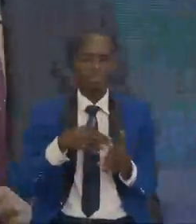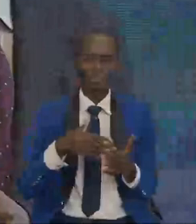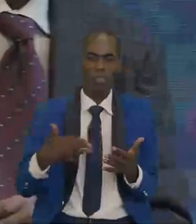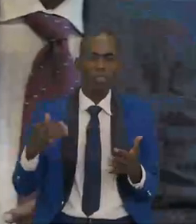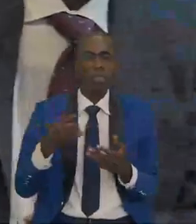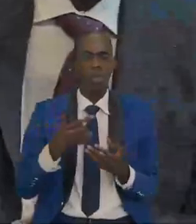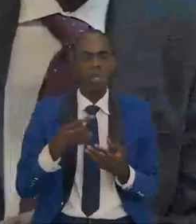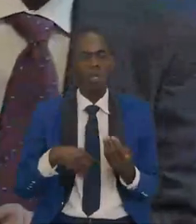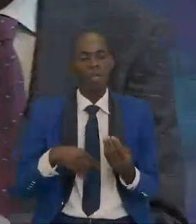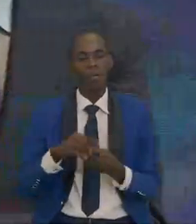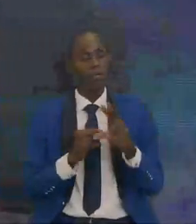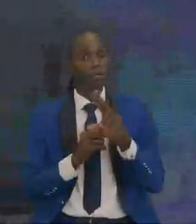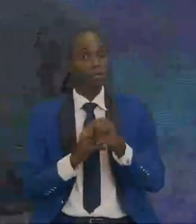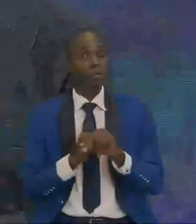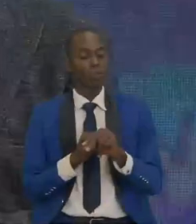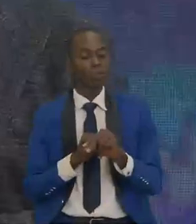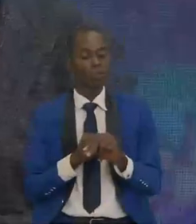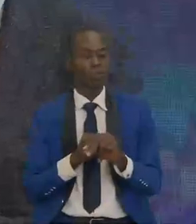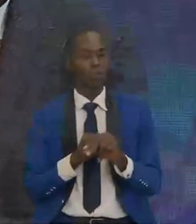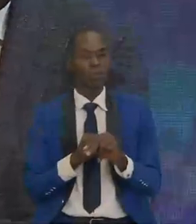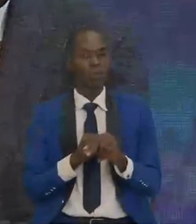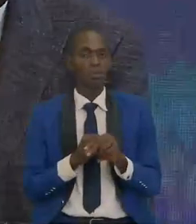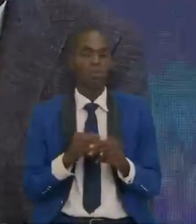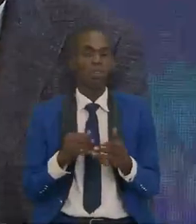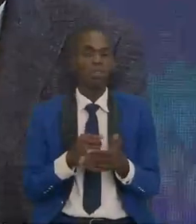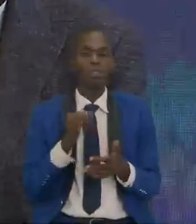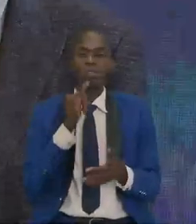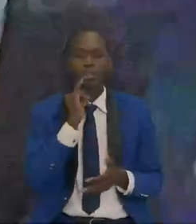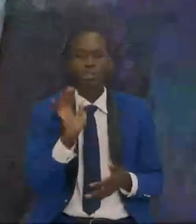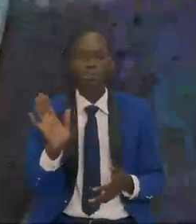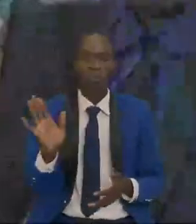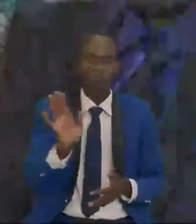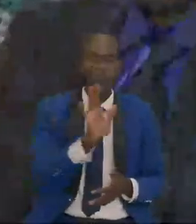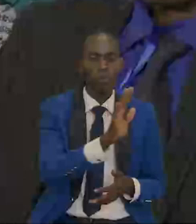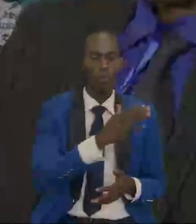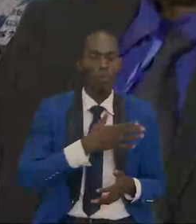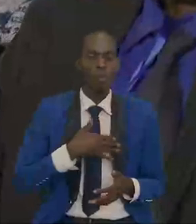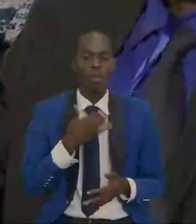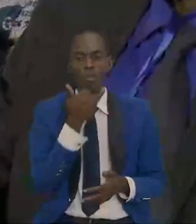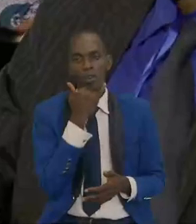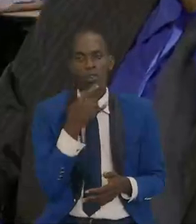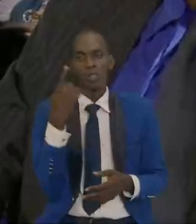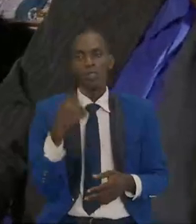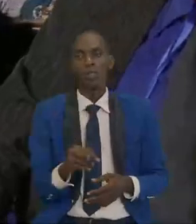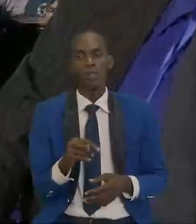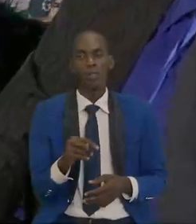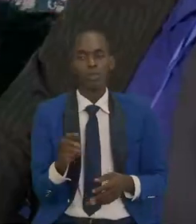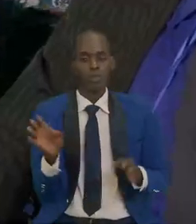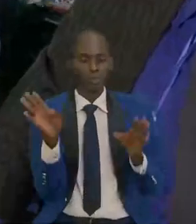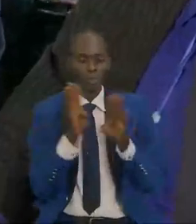Est-ce la faiblesse de la parole qui peut transformer tout? Non, la faute est de leur